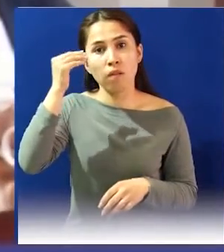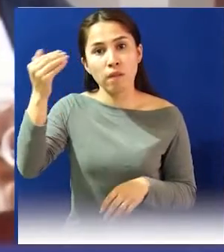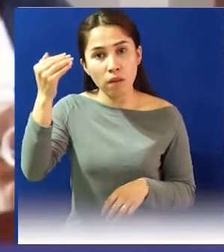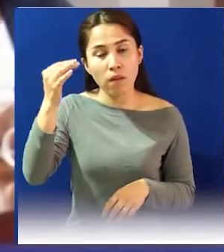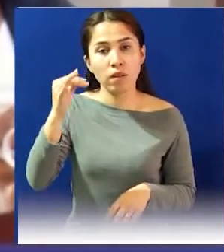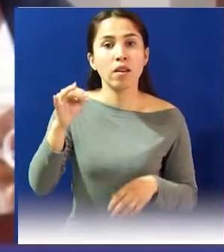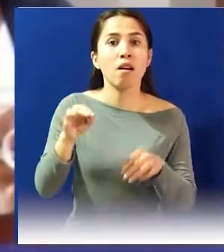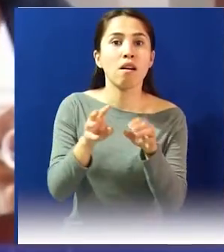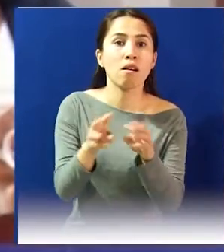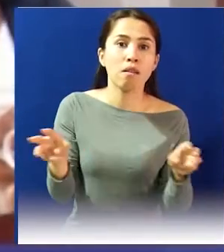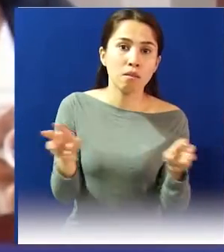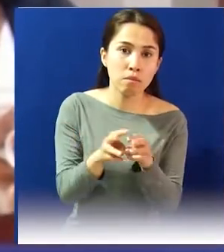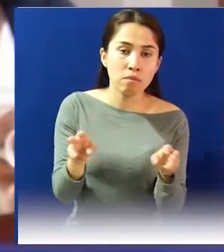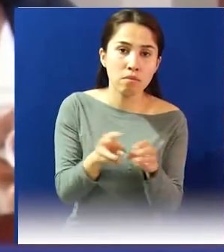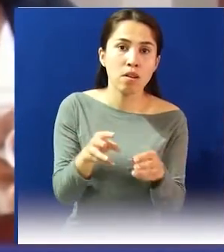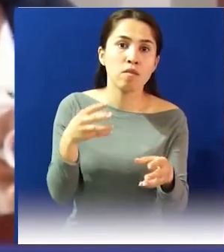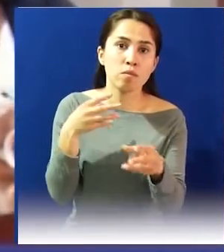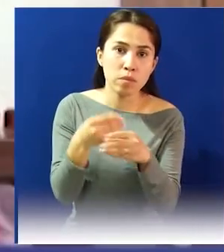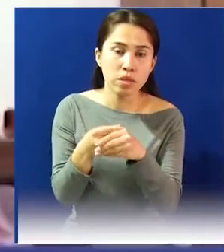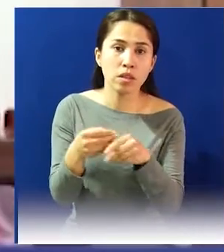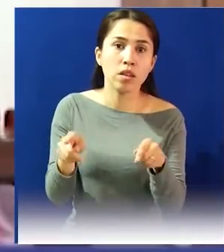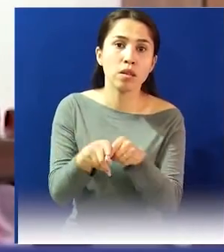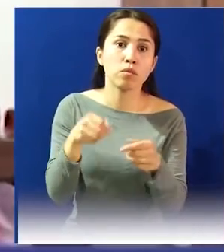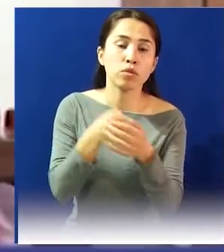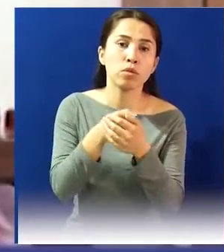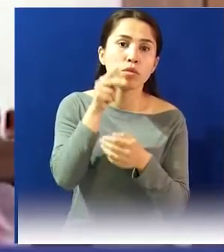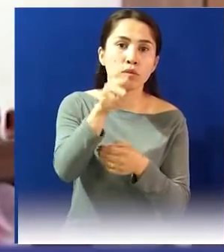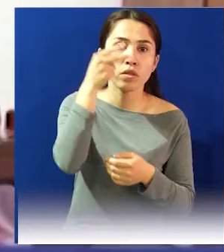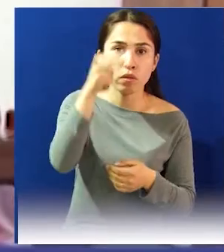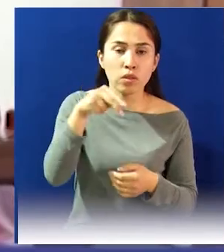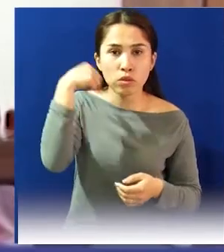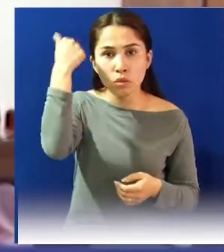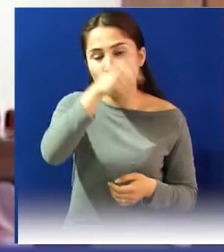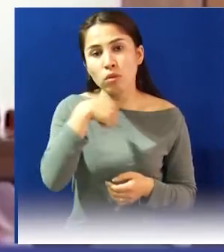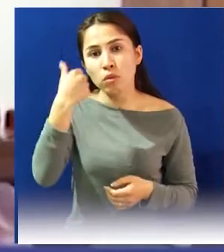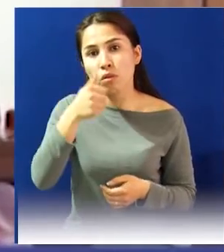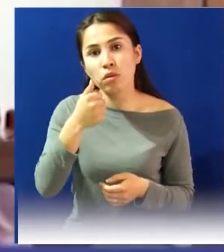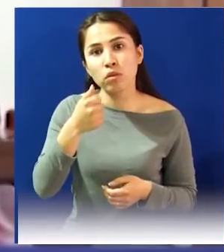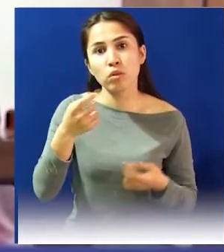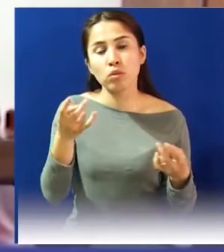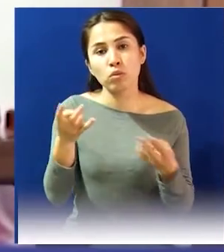мемлекеттік органдармен және әкімдіктермен бірлесіп осы жылдың соңына дейін жұмыспен